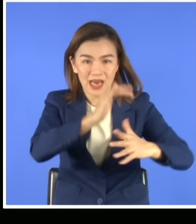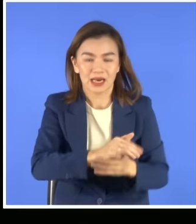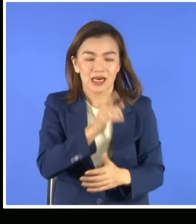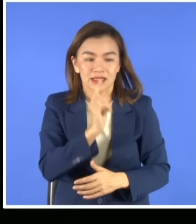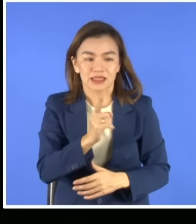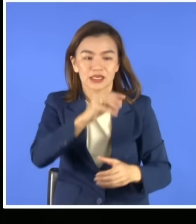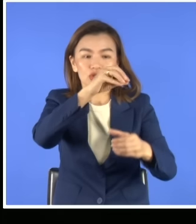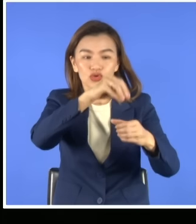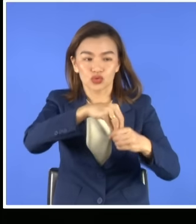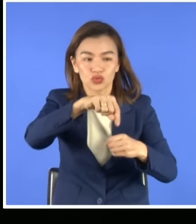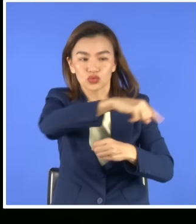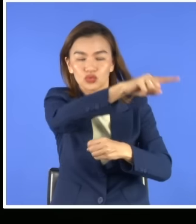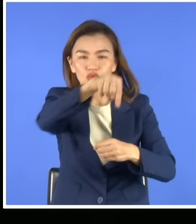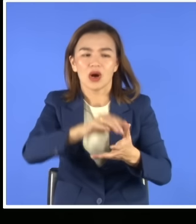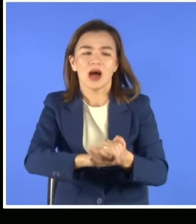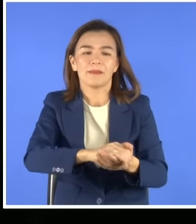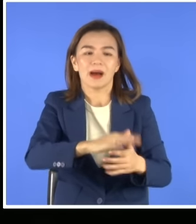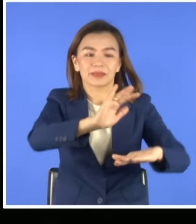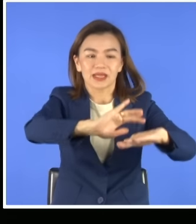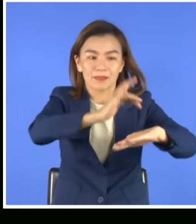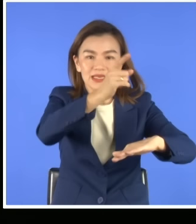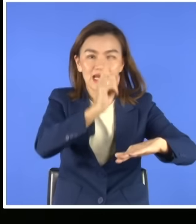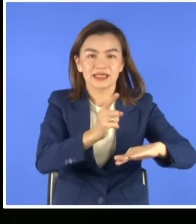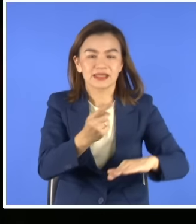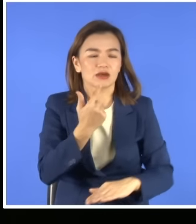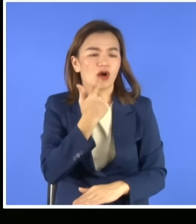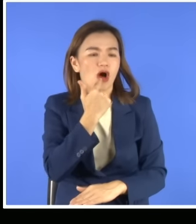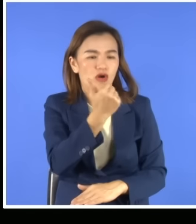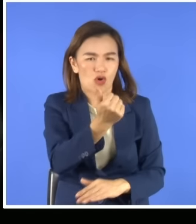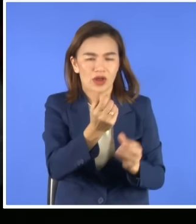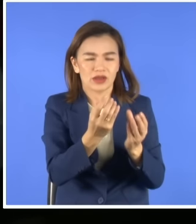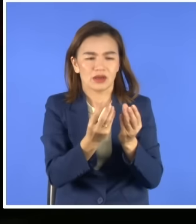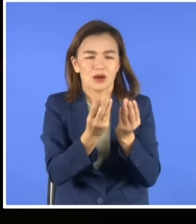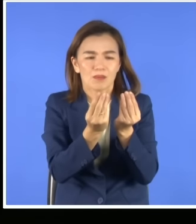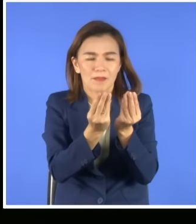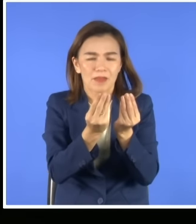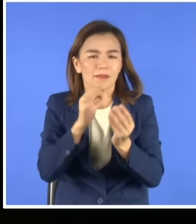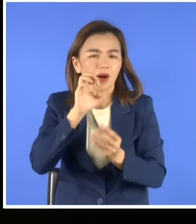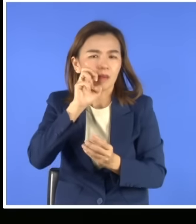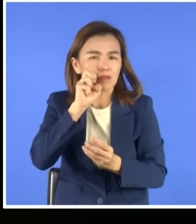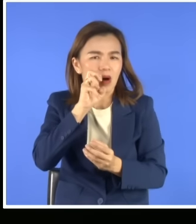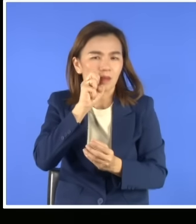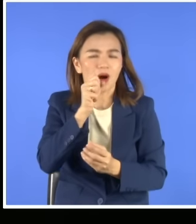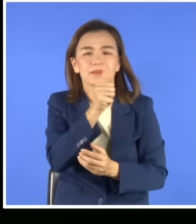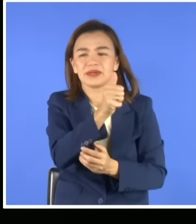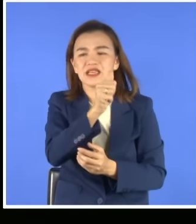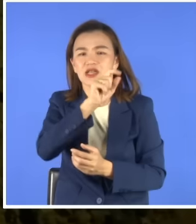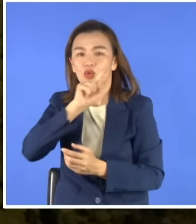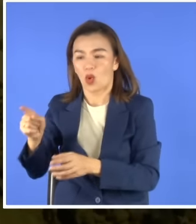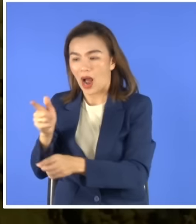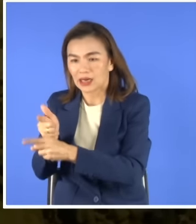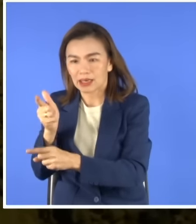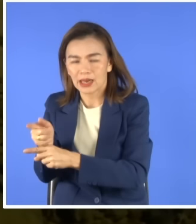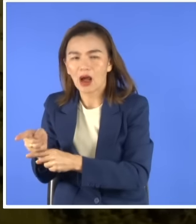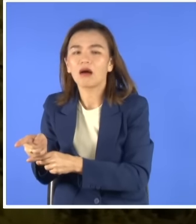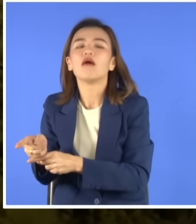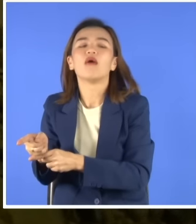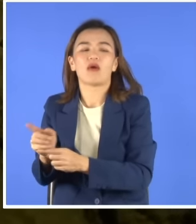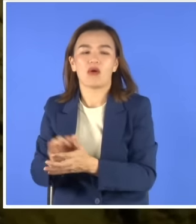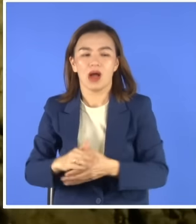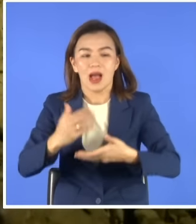จับจากท้องไร่ท้องนาเนี่ยรสชาติมันจะอร่อยกว่าเนื้อมันจะแบบแหมมันดีกว่าว่าแบบนั้นนะคะก็เลยทำให้การจับ